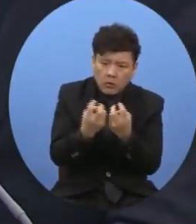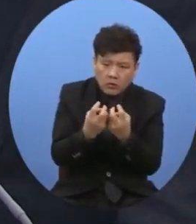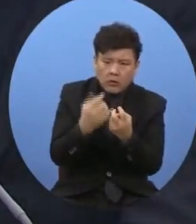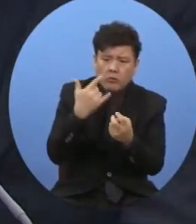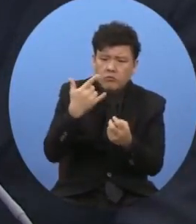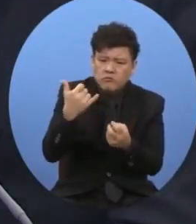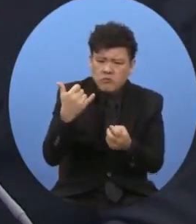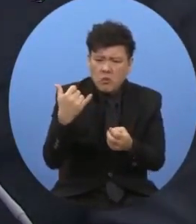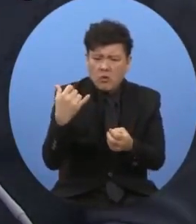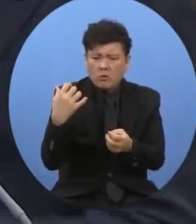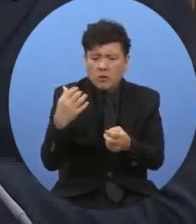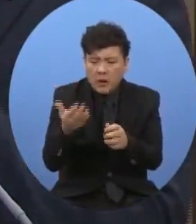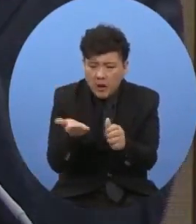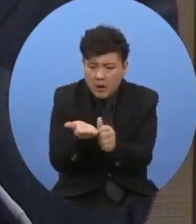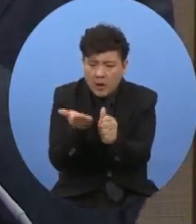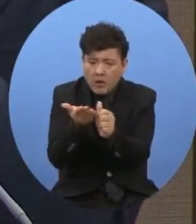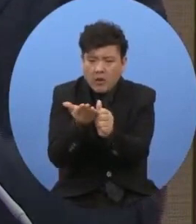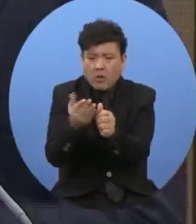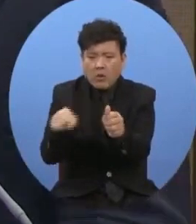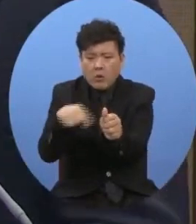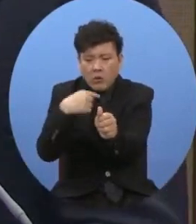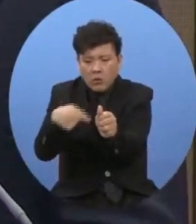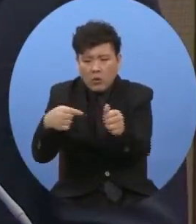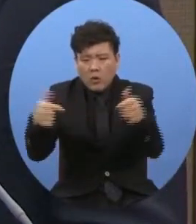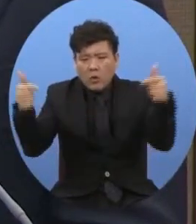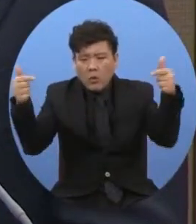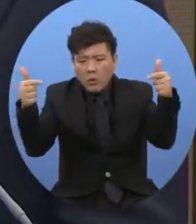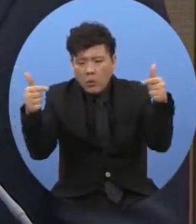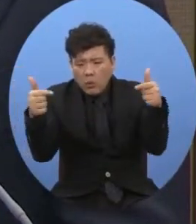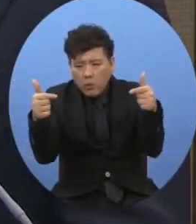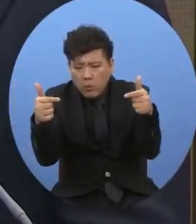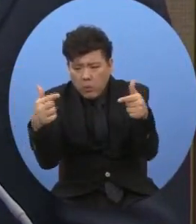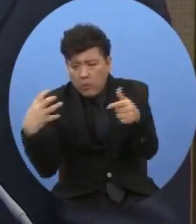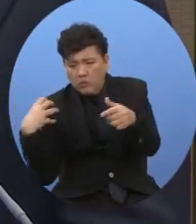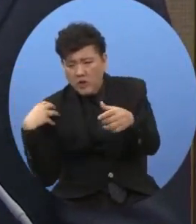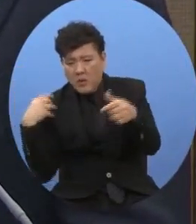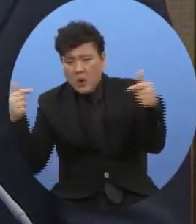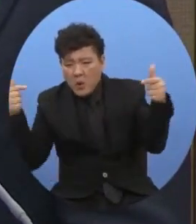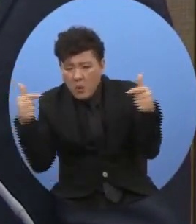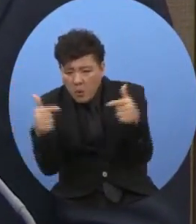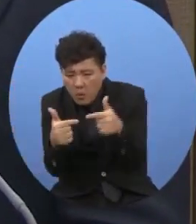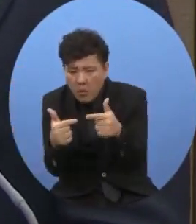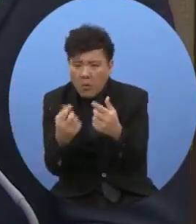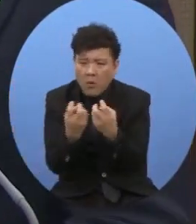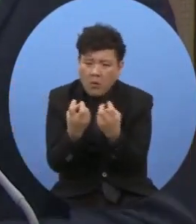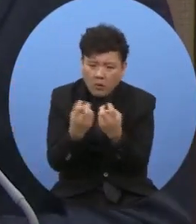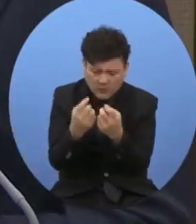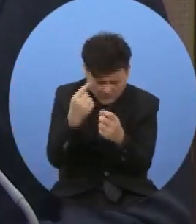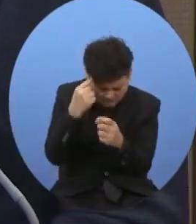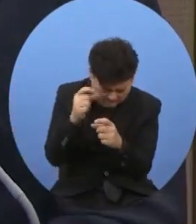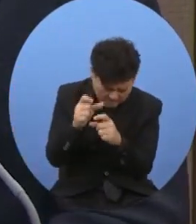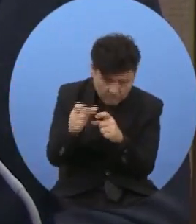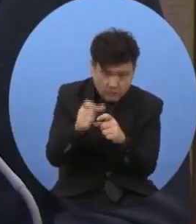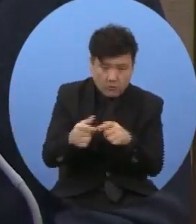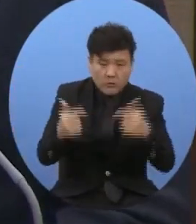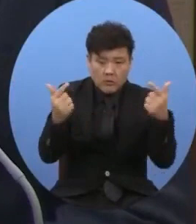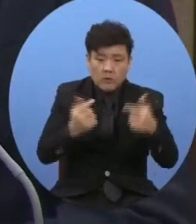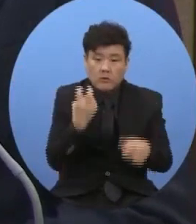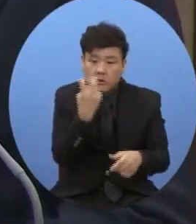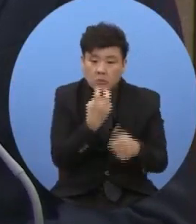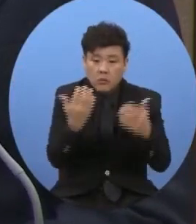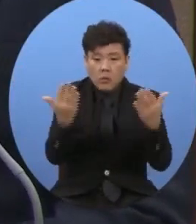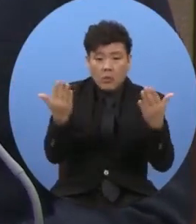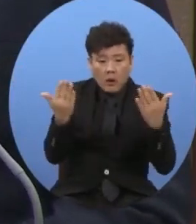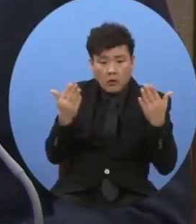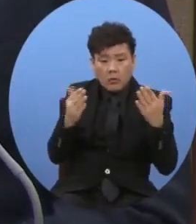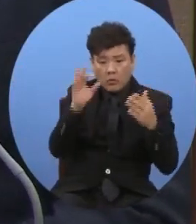부모님들의 그 양육 부담, 교육 부담을 덜어드릴 수 있을지를 계속해서 고민해 나가고 있습니다. 그 늘봄학교 추진 방안 보면은